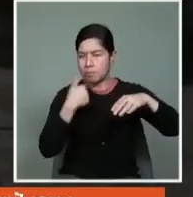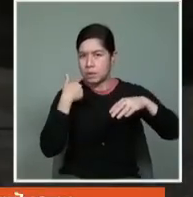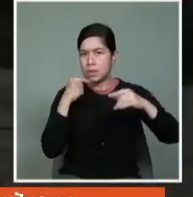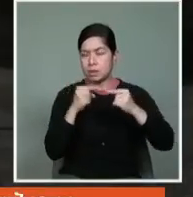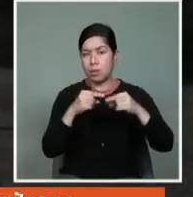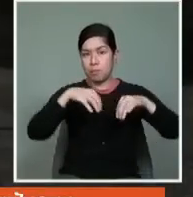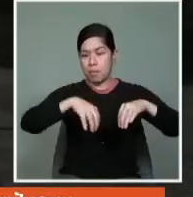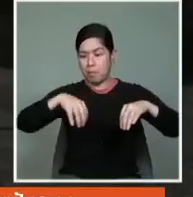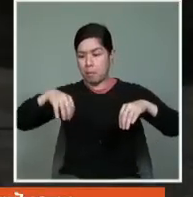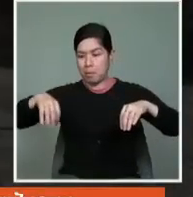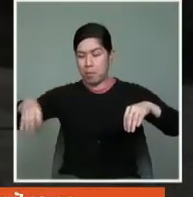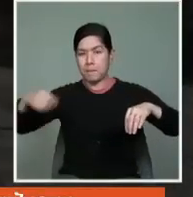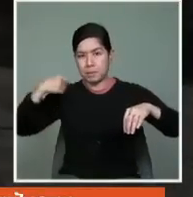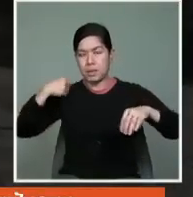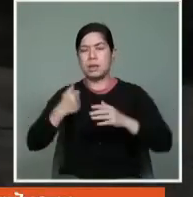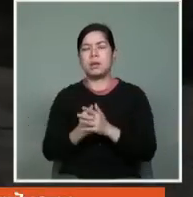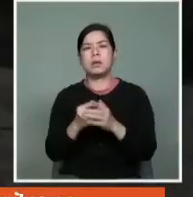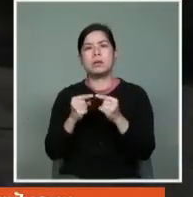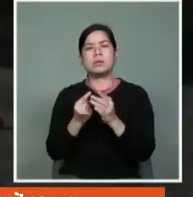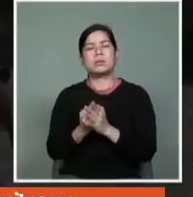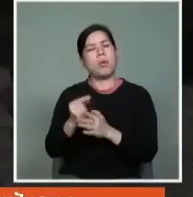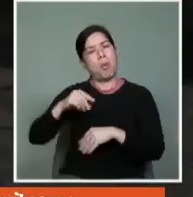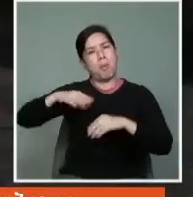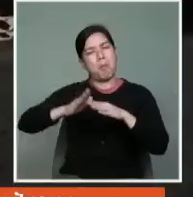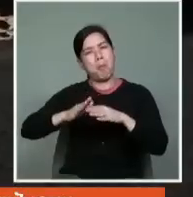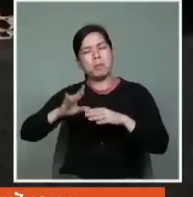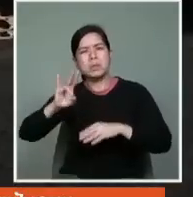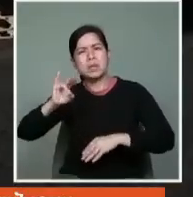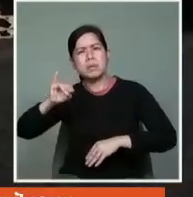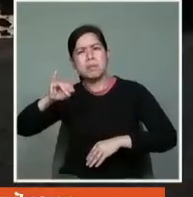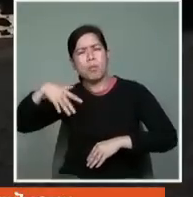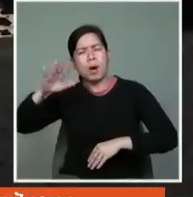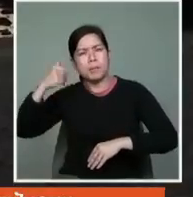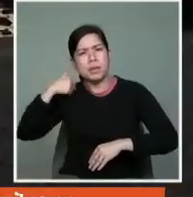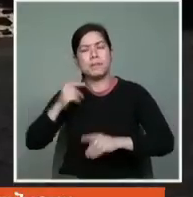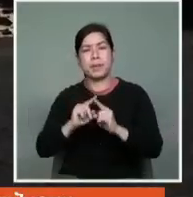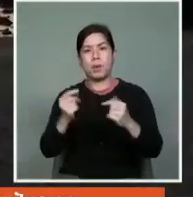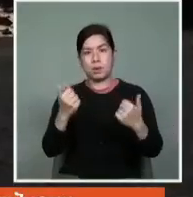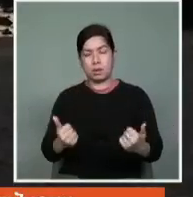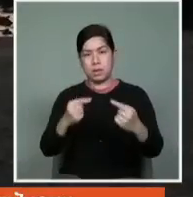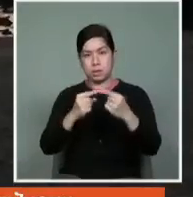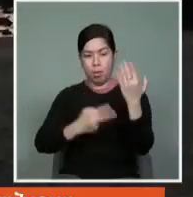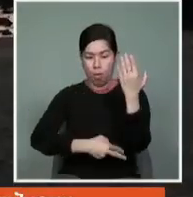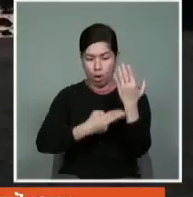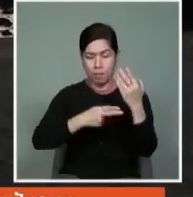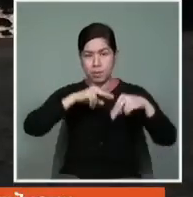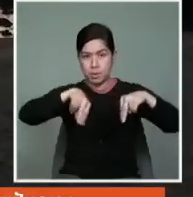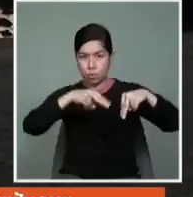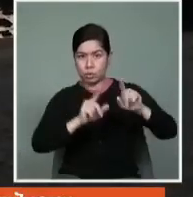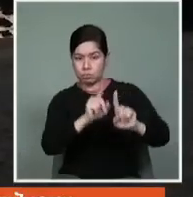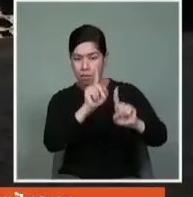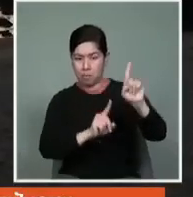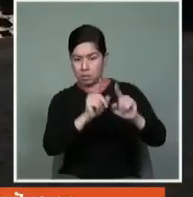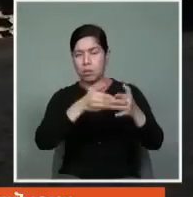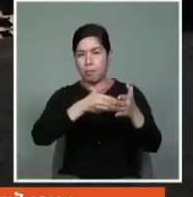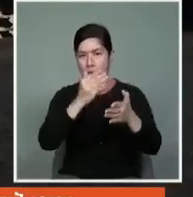มากกว่า 5,800 ห้องตอนนี้มีโรงแรมที่ผ่านการประเมินแล้วก็ได้รับการอนุมัติแล้วทั้งหมด9แห่งด้วยกันนะคะ